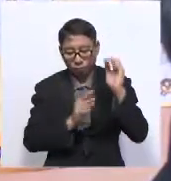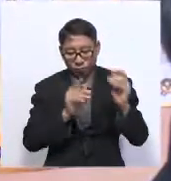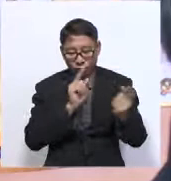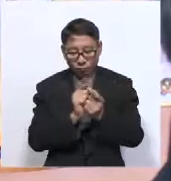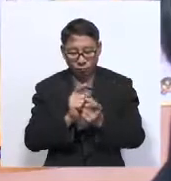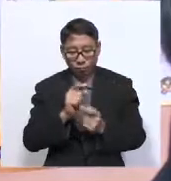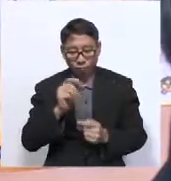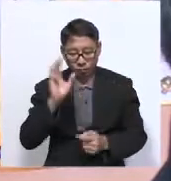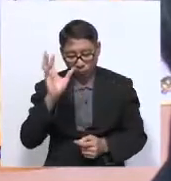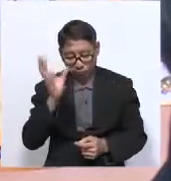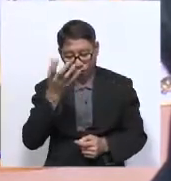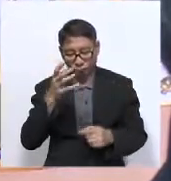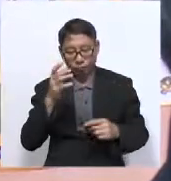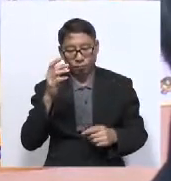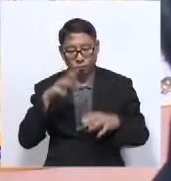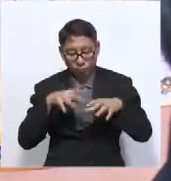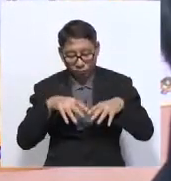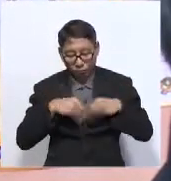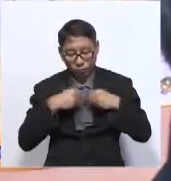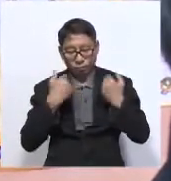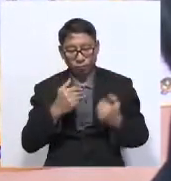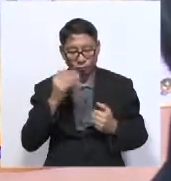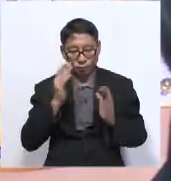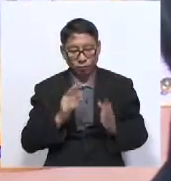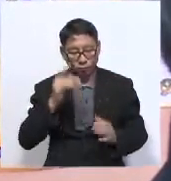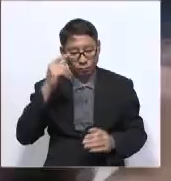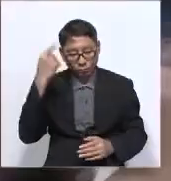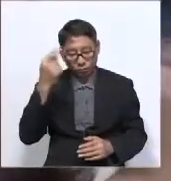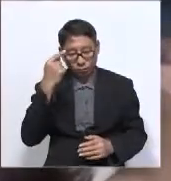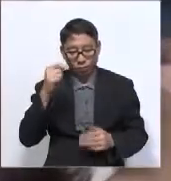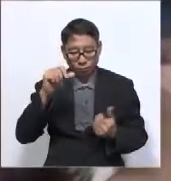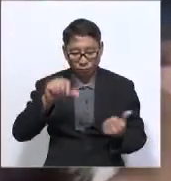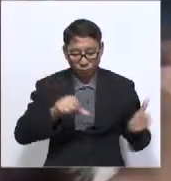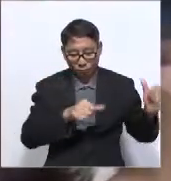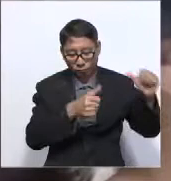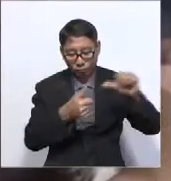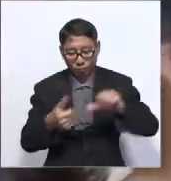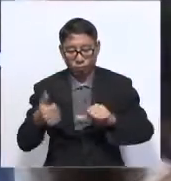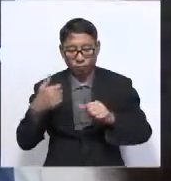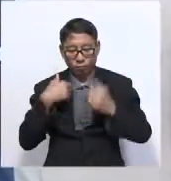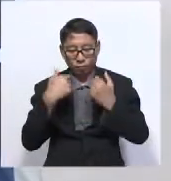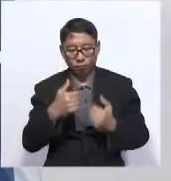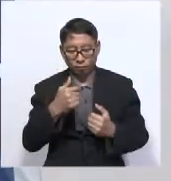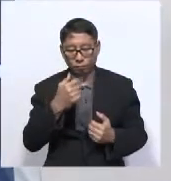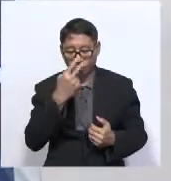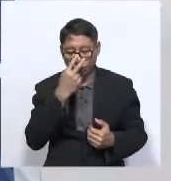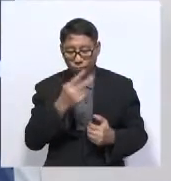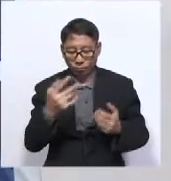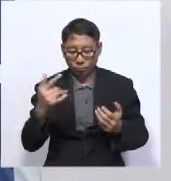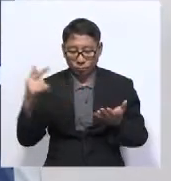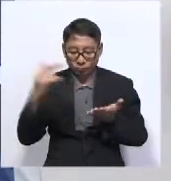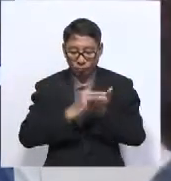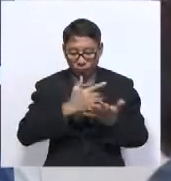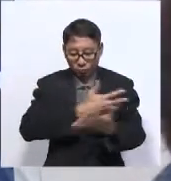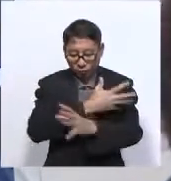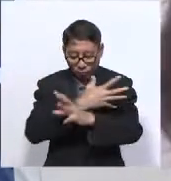ระดับโลกมากขึ้นแล้วก็จะทำให้มีนักท่องเที่ยวรวมทั้งนักวิทยาศาสตร์ทั้งในและต่างประเทศเดินทางเข้ามาแ